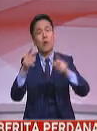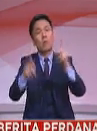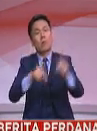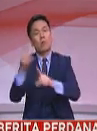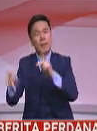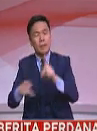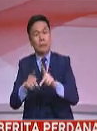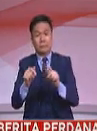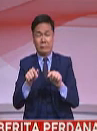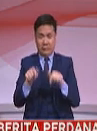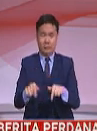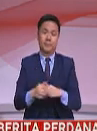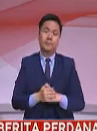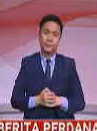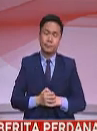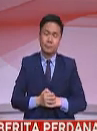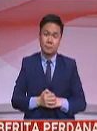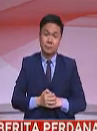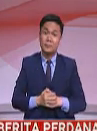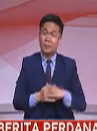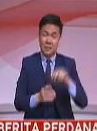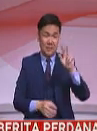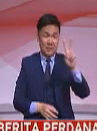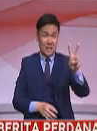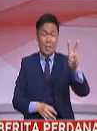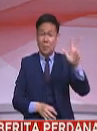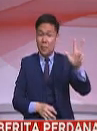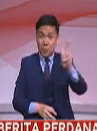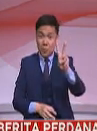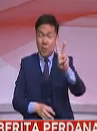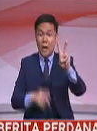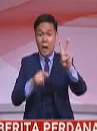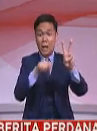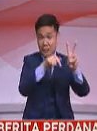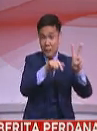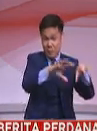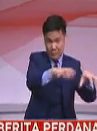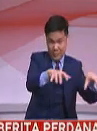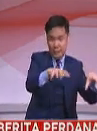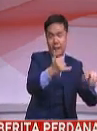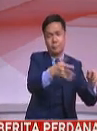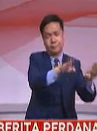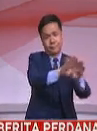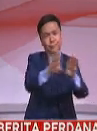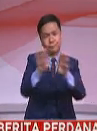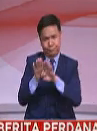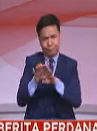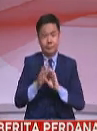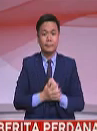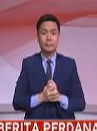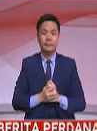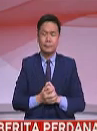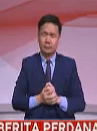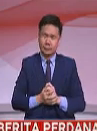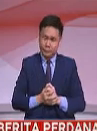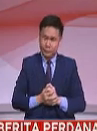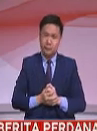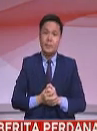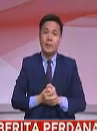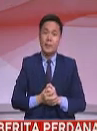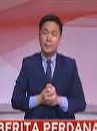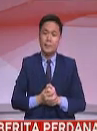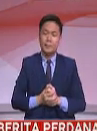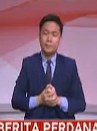dari mana sejumlah 32 pusat telah ditutup saya nama kesempatan nah nah